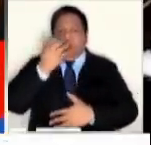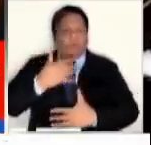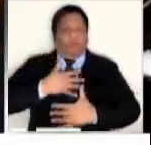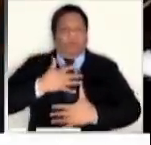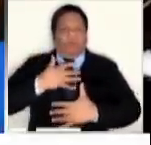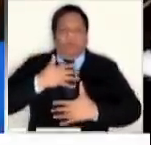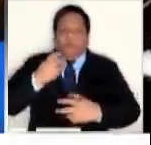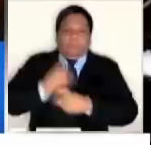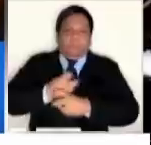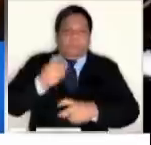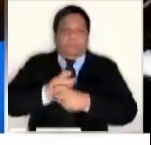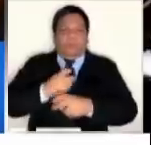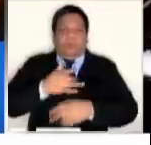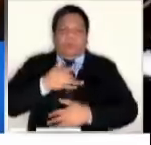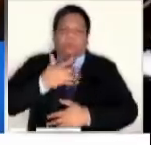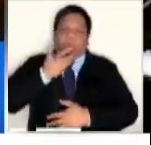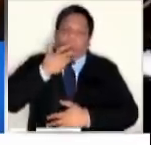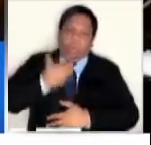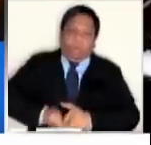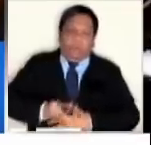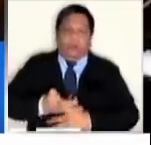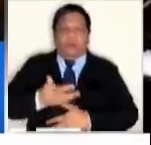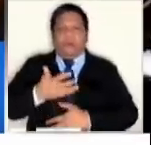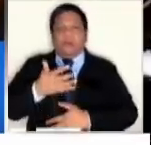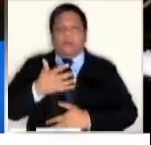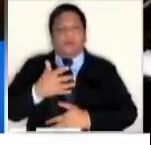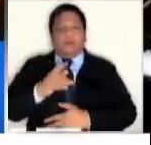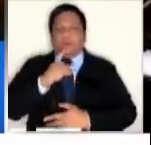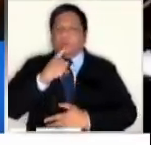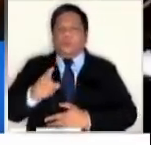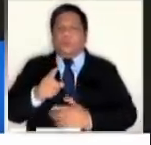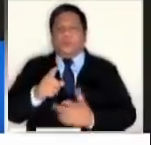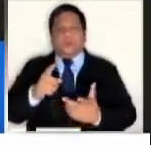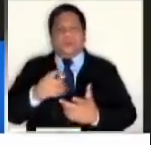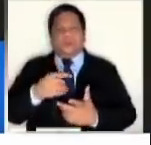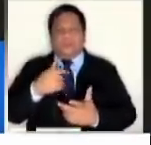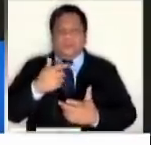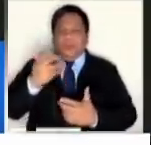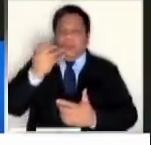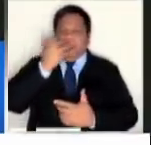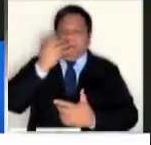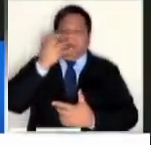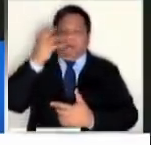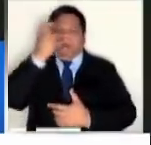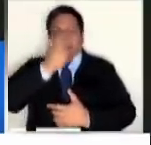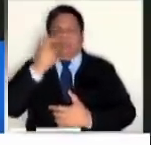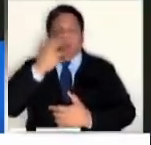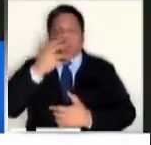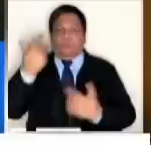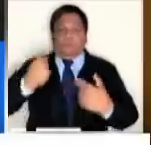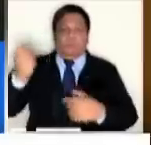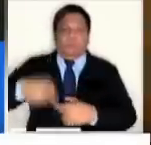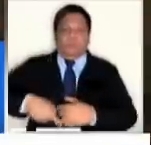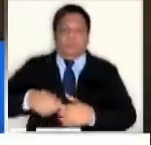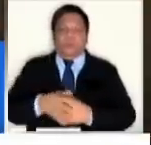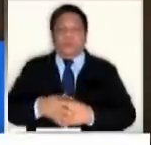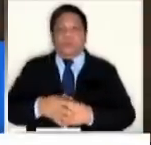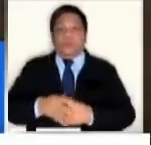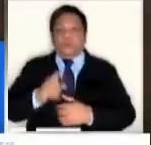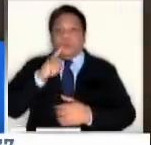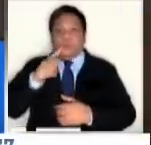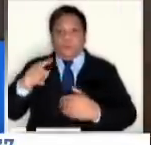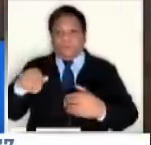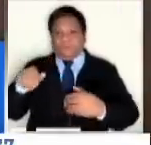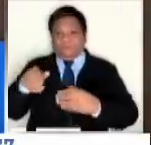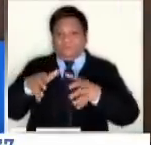ka. Talagang hindi mo talaga matitiis yung amoy. Highway ang isang gilid ng krematorium, pero ang kabilang gilid